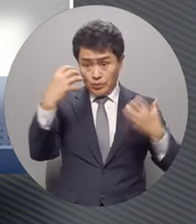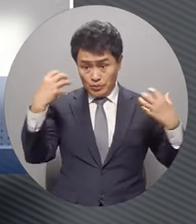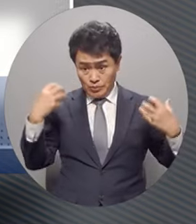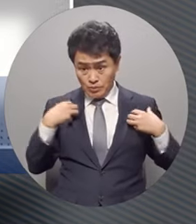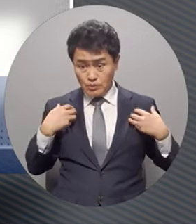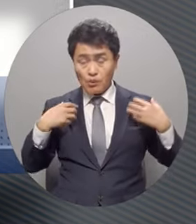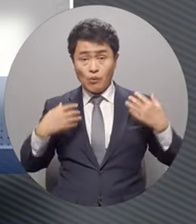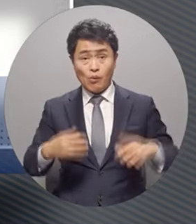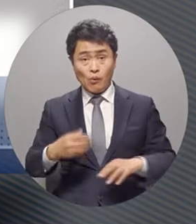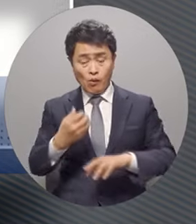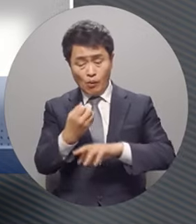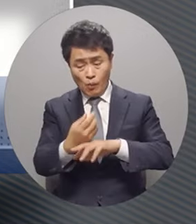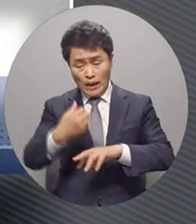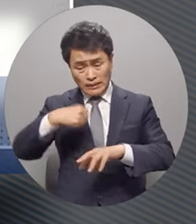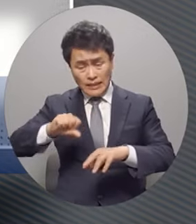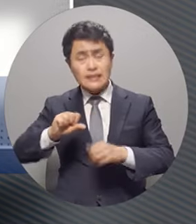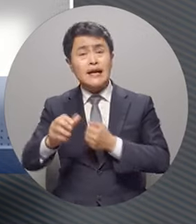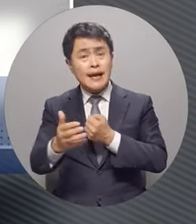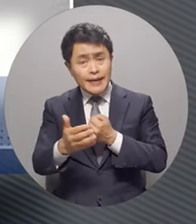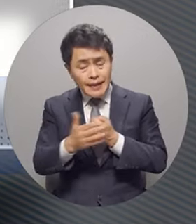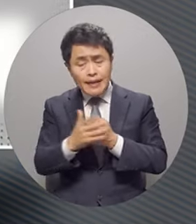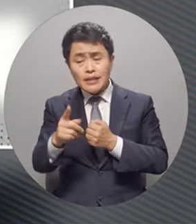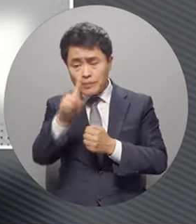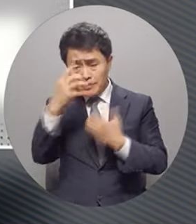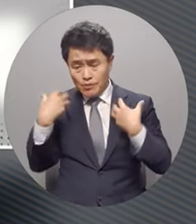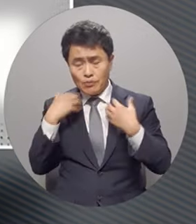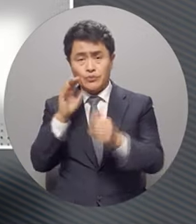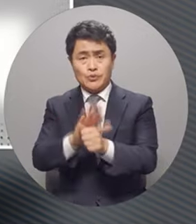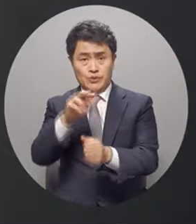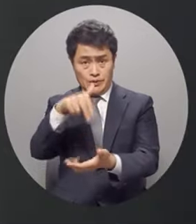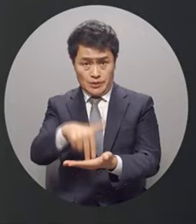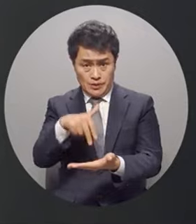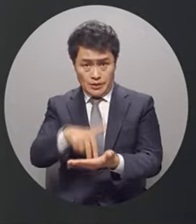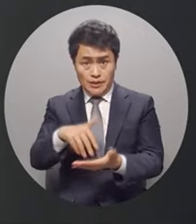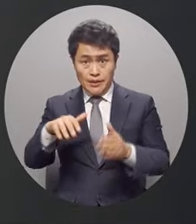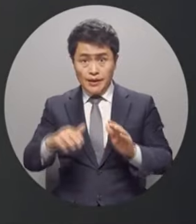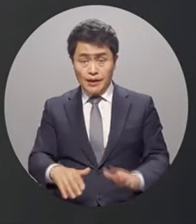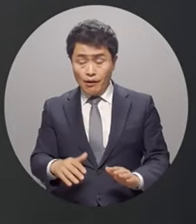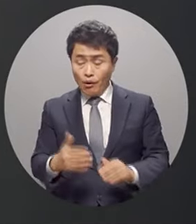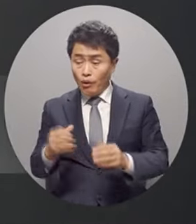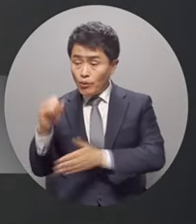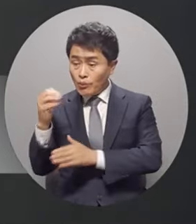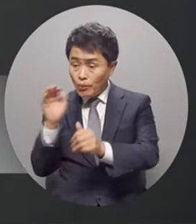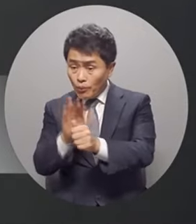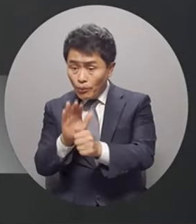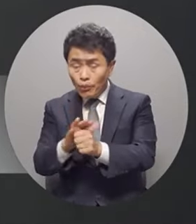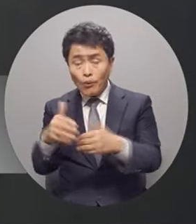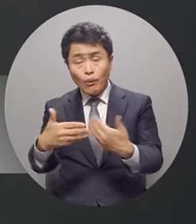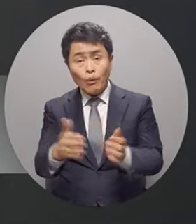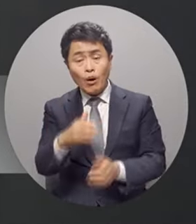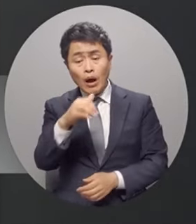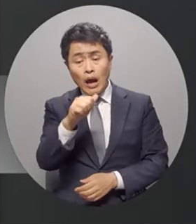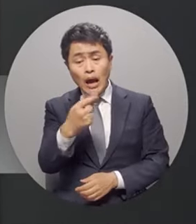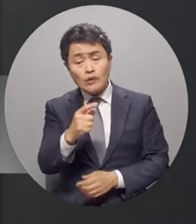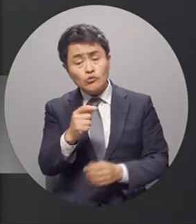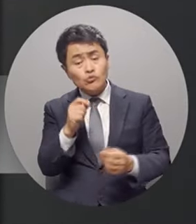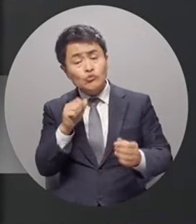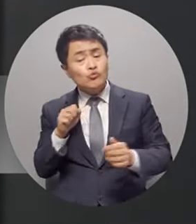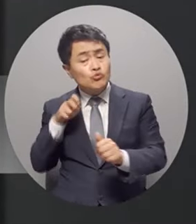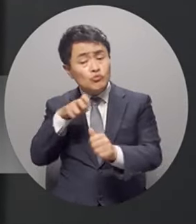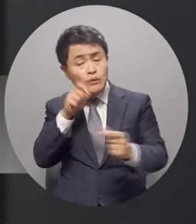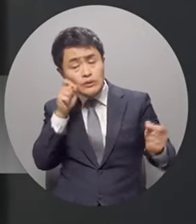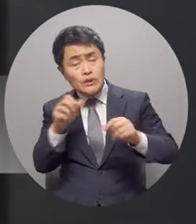않았습니까 돕 조성에 한보의 측 인사가 입해 있다고도 주장했고